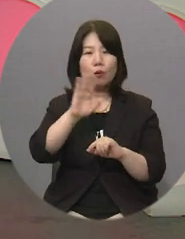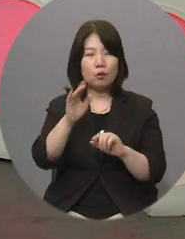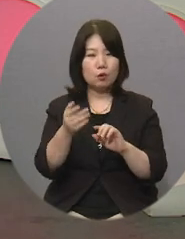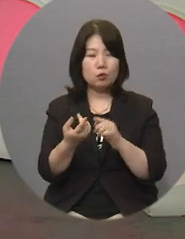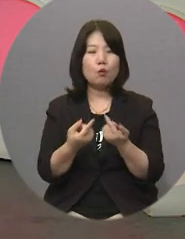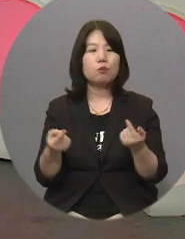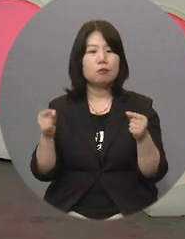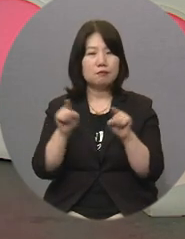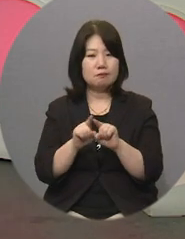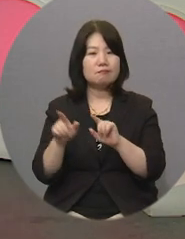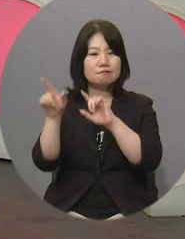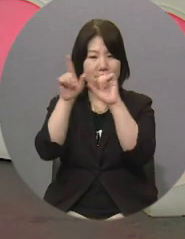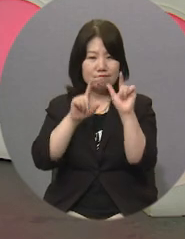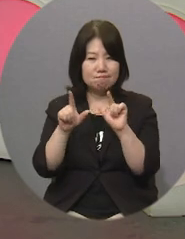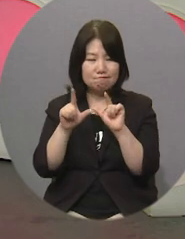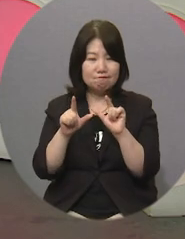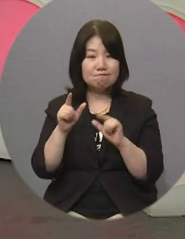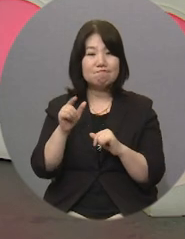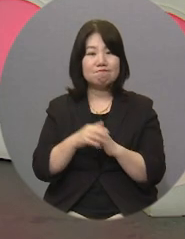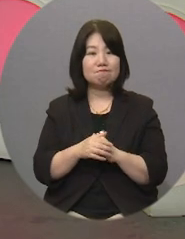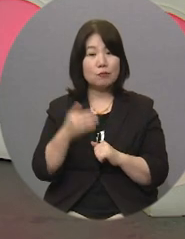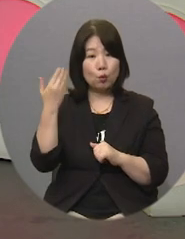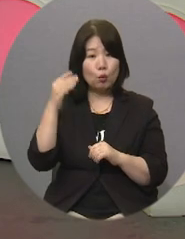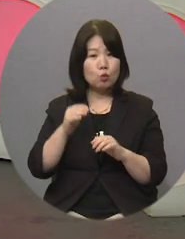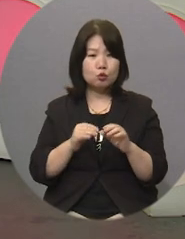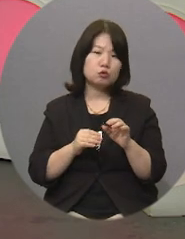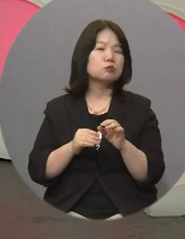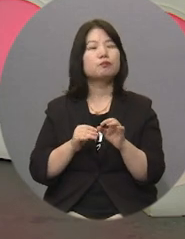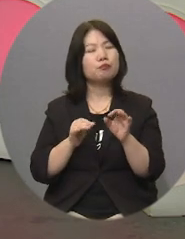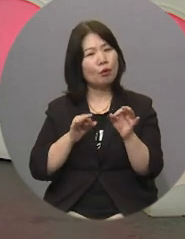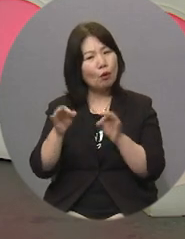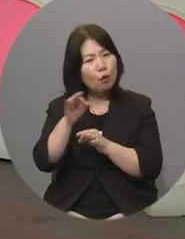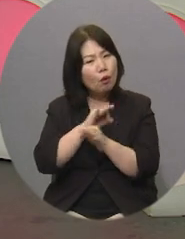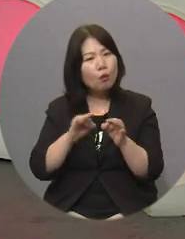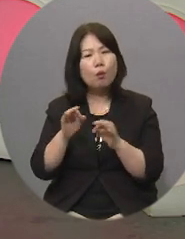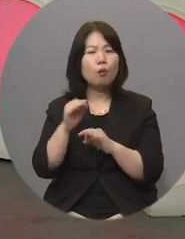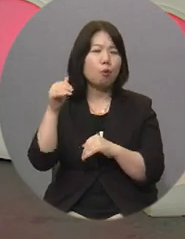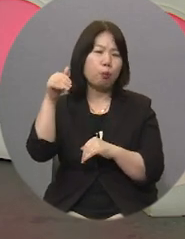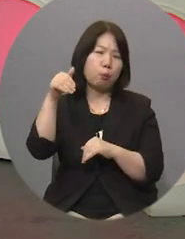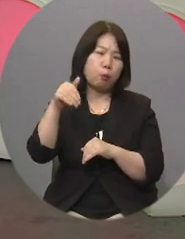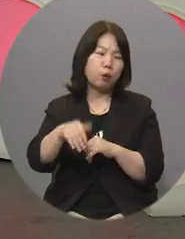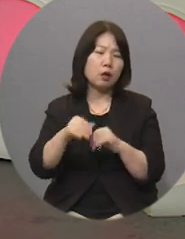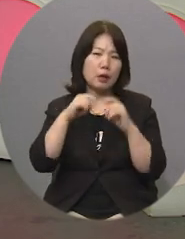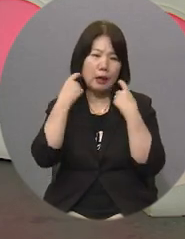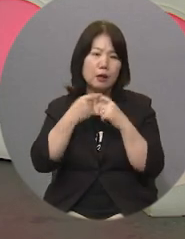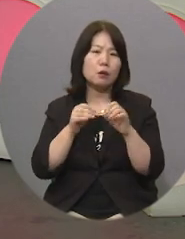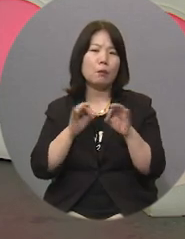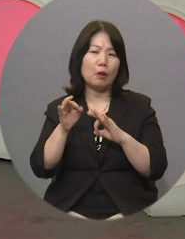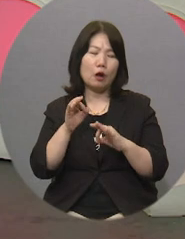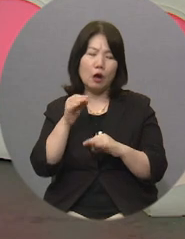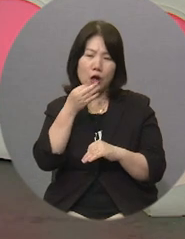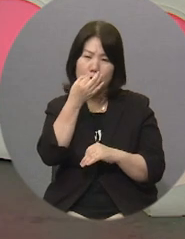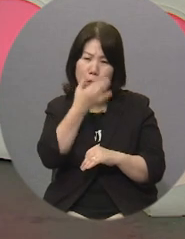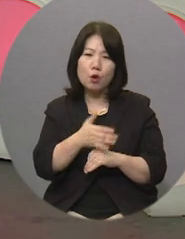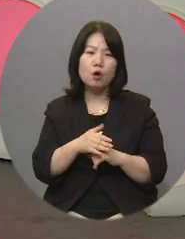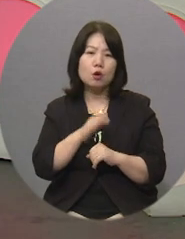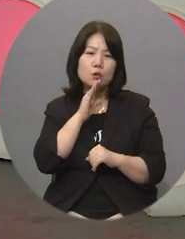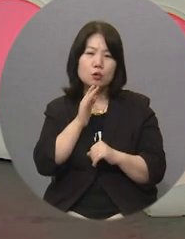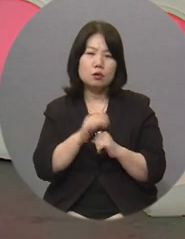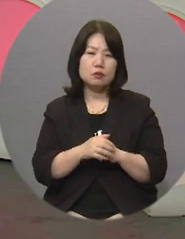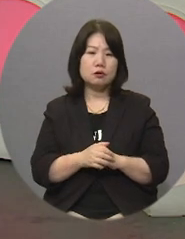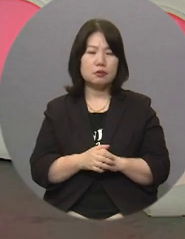더불어서 같이. 아, 요즘 뭐 경기가 굉장히 어렵잖아요. 자영업 하시는 분들이 다 힘드신 분 되게 많을 거예요. 제